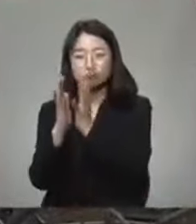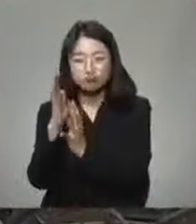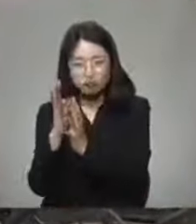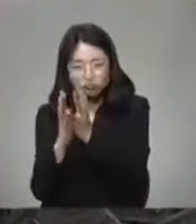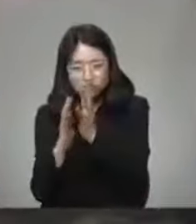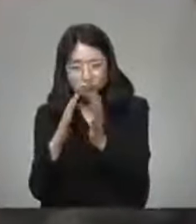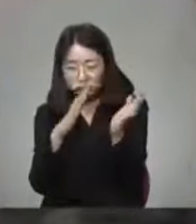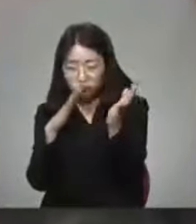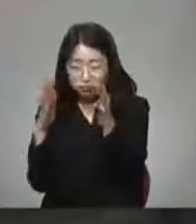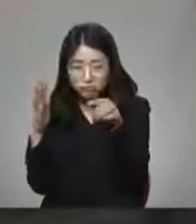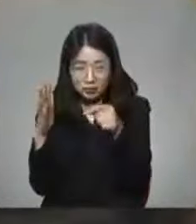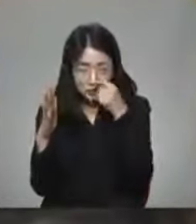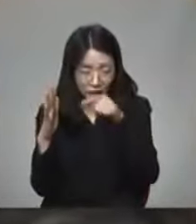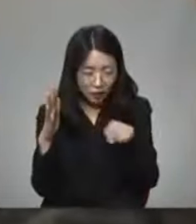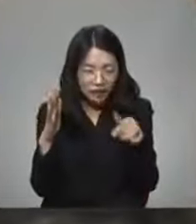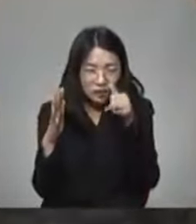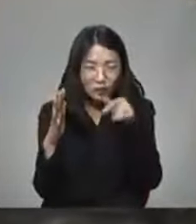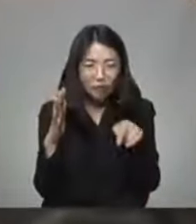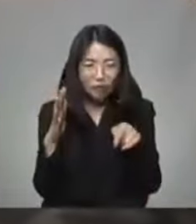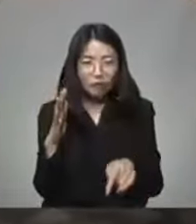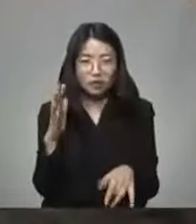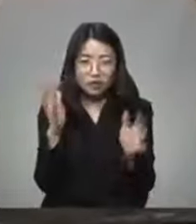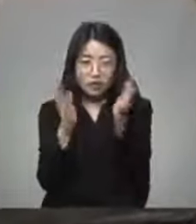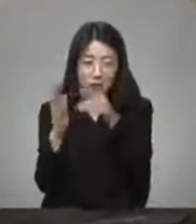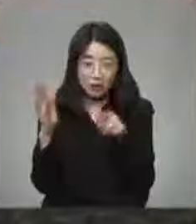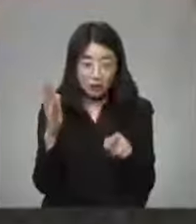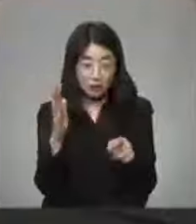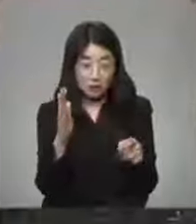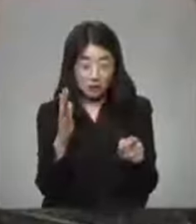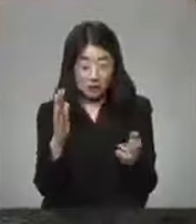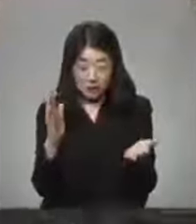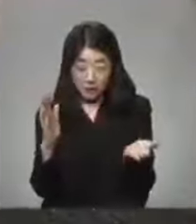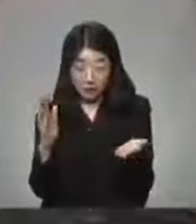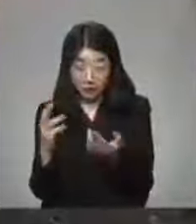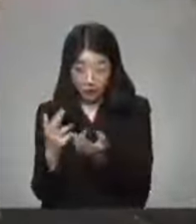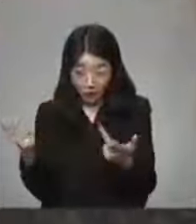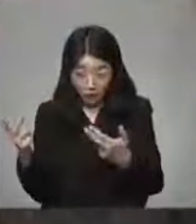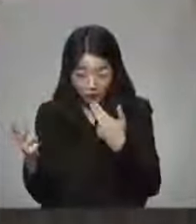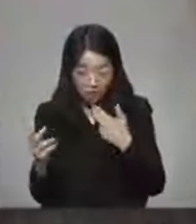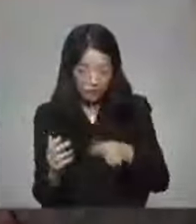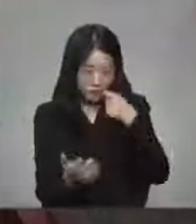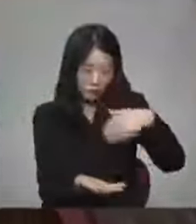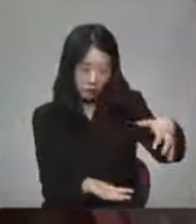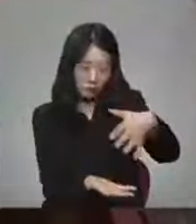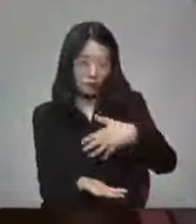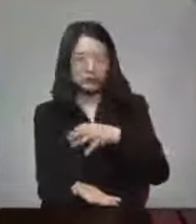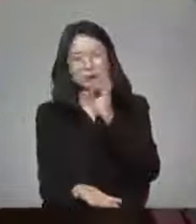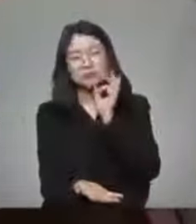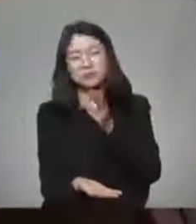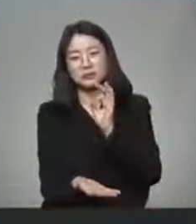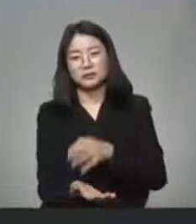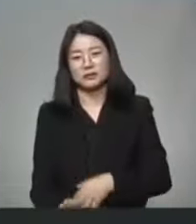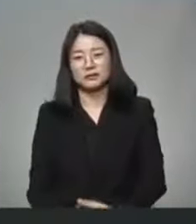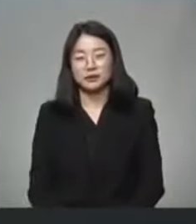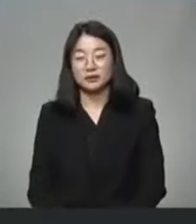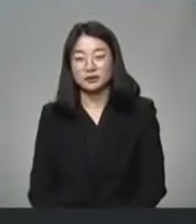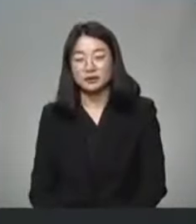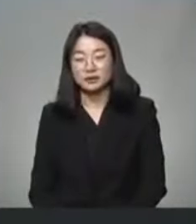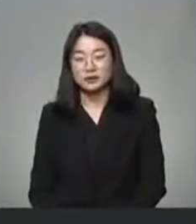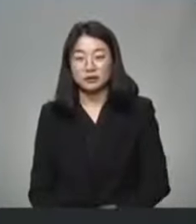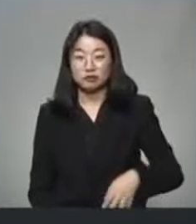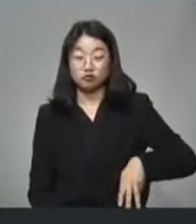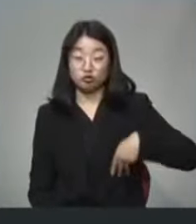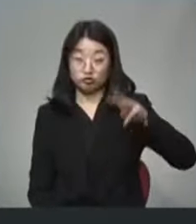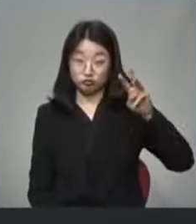갈대 사이에 쓰레기가 많이 있습니다 그 접목과 갈대가 치워지지 않으면은 일반 저 같은 사람들이 치울 수 없는 상황입니다